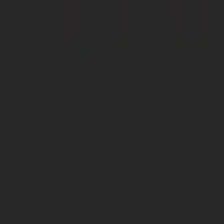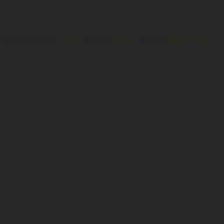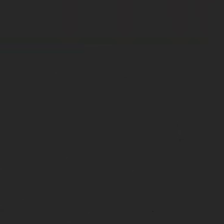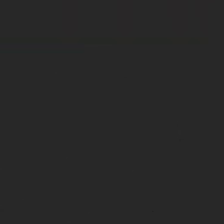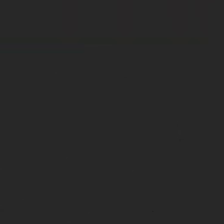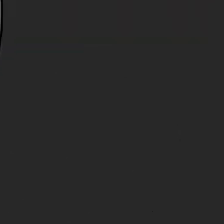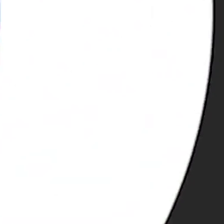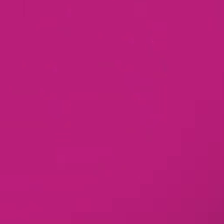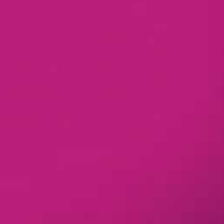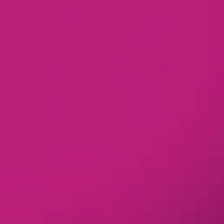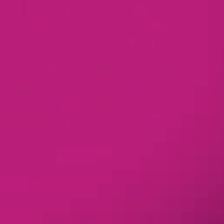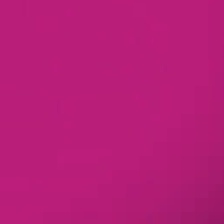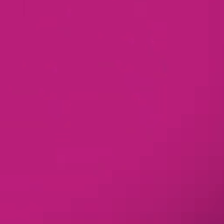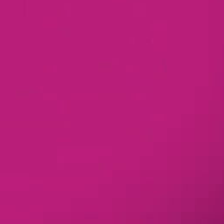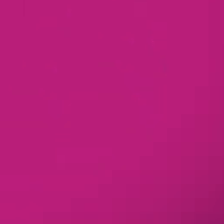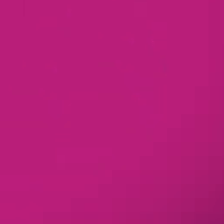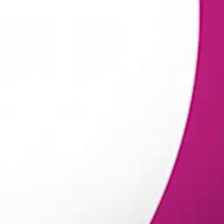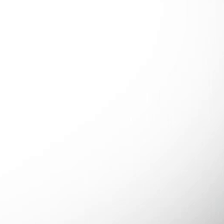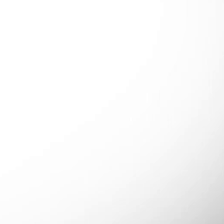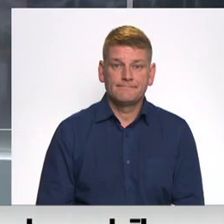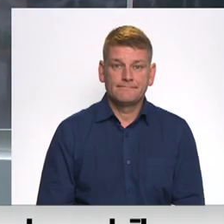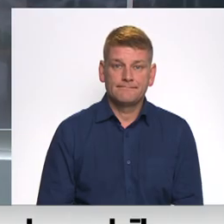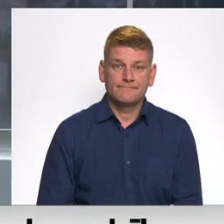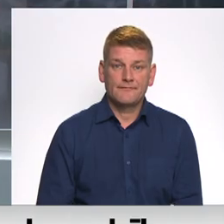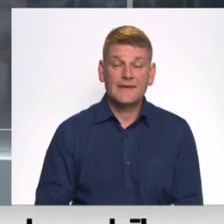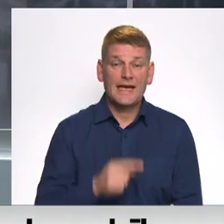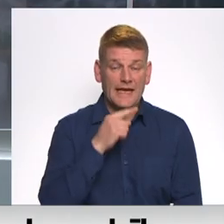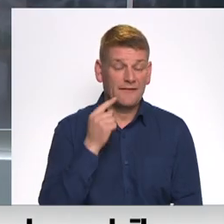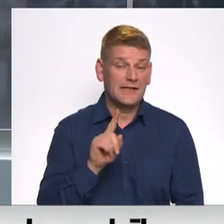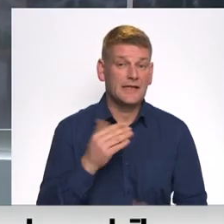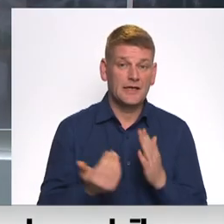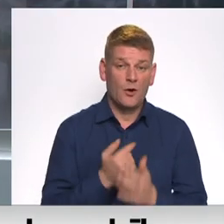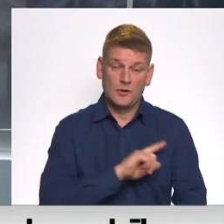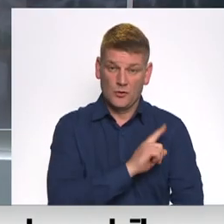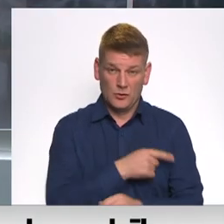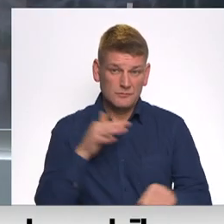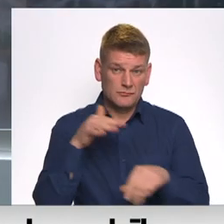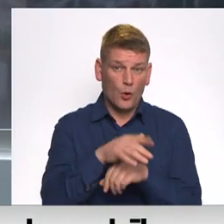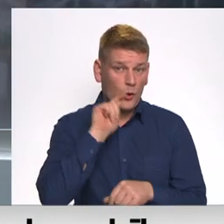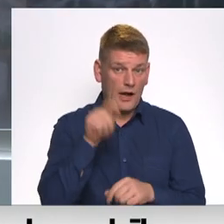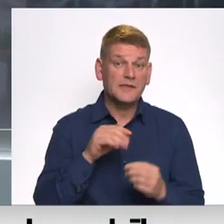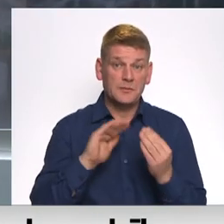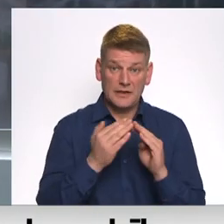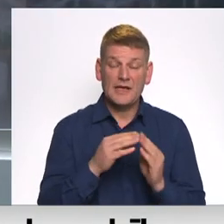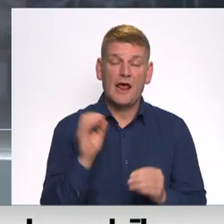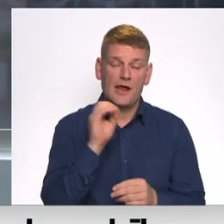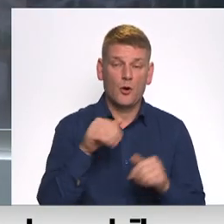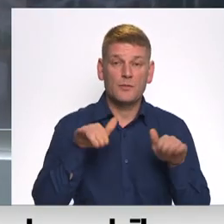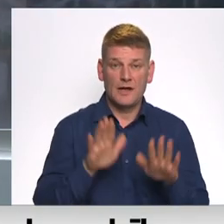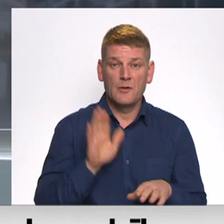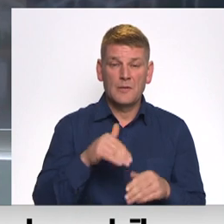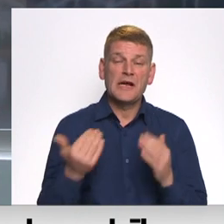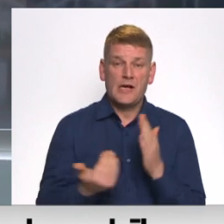Re, viss ēters ir te! Krievija ir jaunu jaudu uzbrukot Ukrainas pilsētām, Eiropa lēmus par